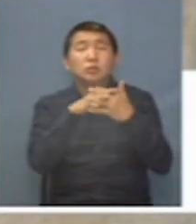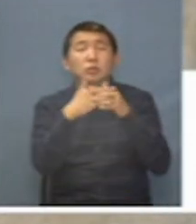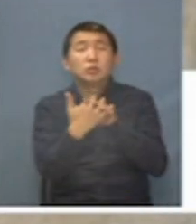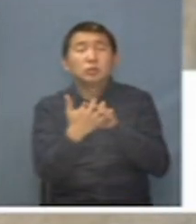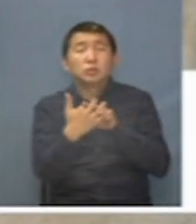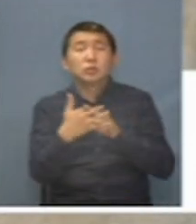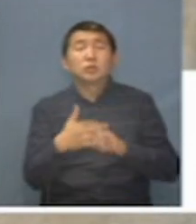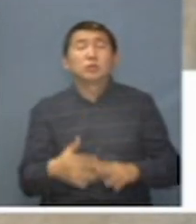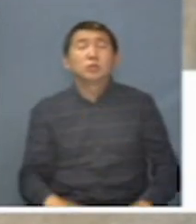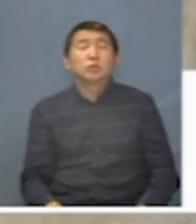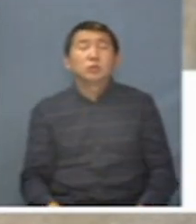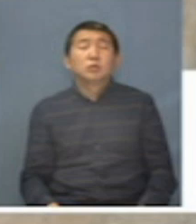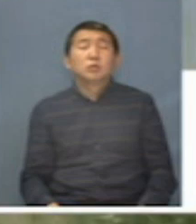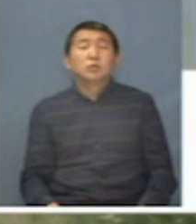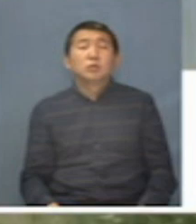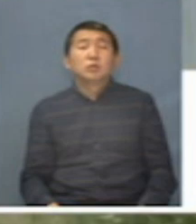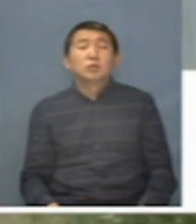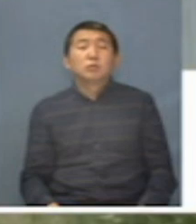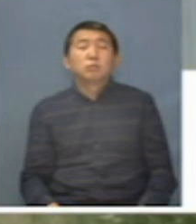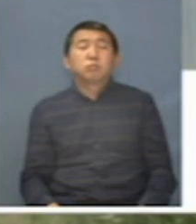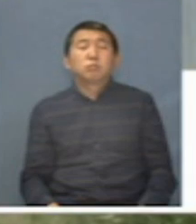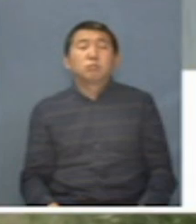и внутрипоселковых дорог.